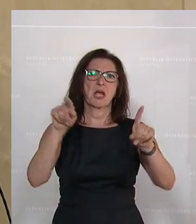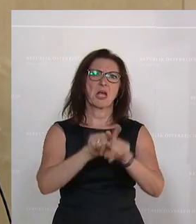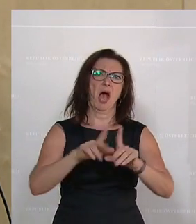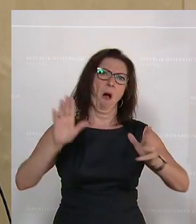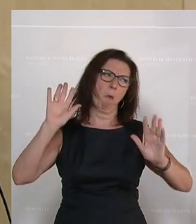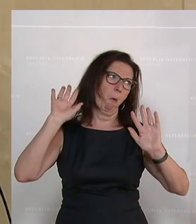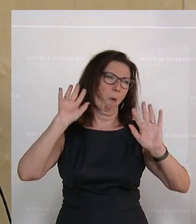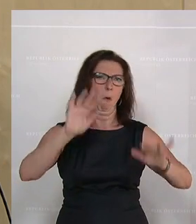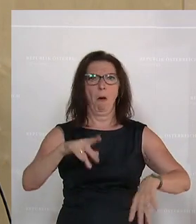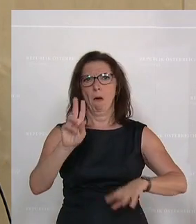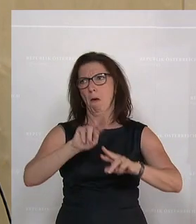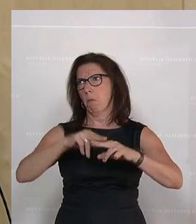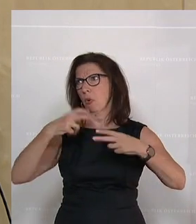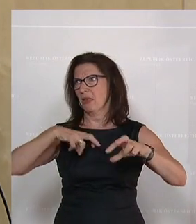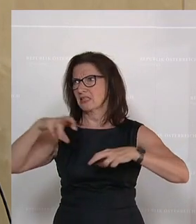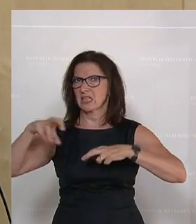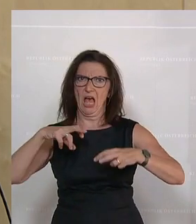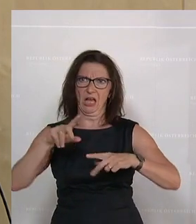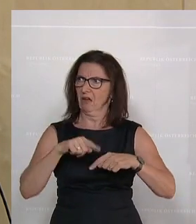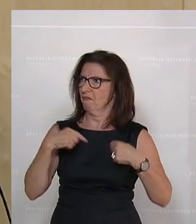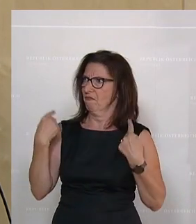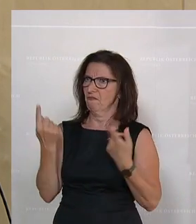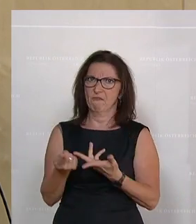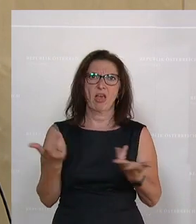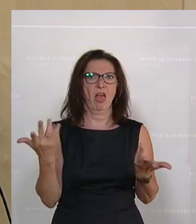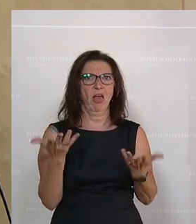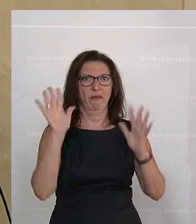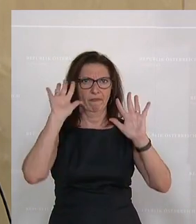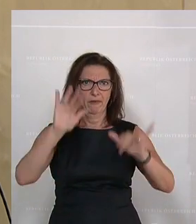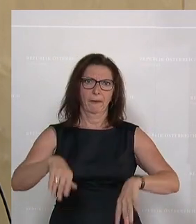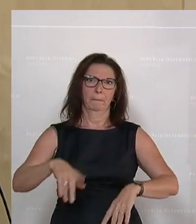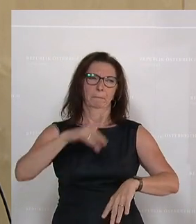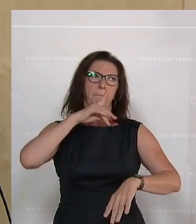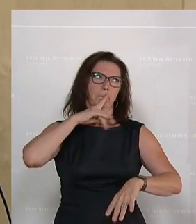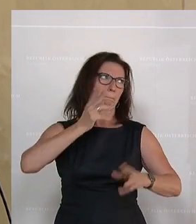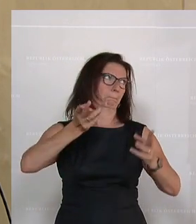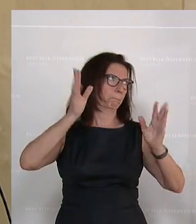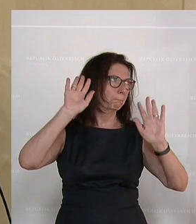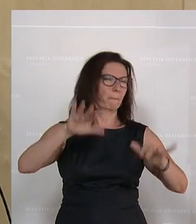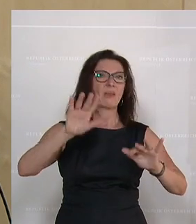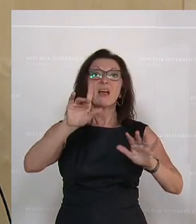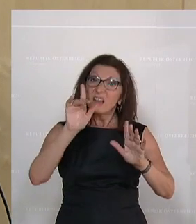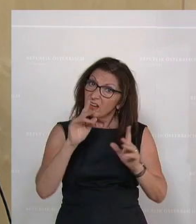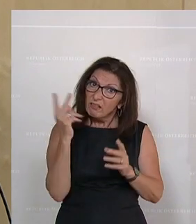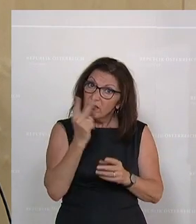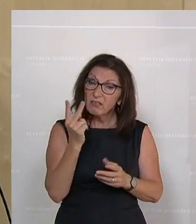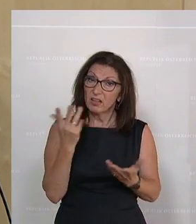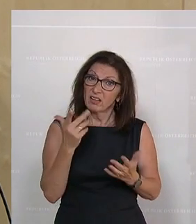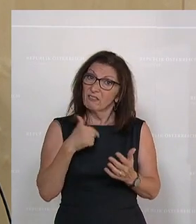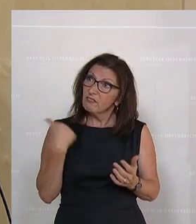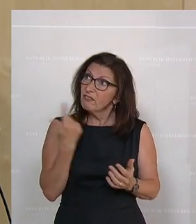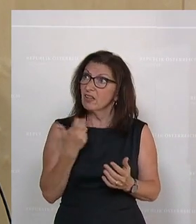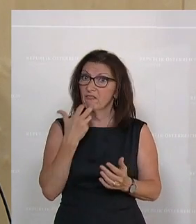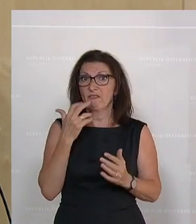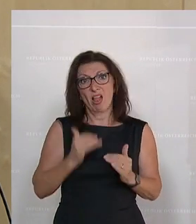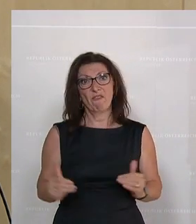bundesregierung durch gedacht werden natürlich nimmt zu uns spielraum selbstverständlich aber es ist ein akt der fairness den wir jetzt